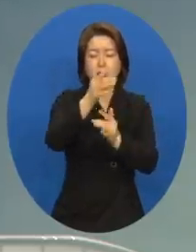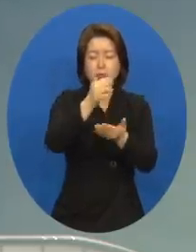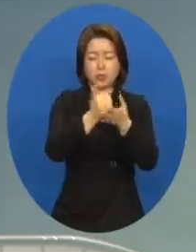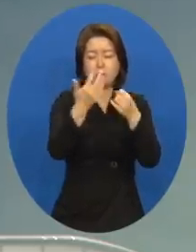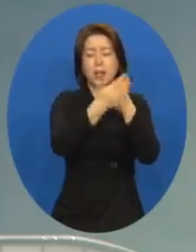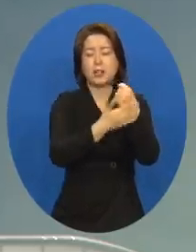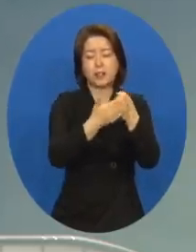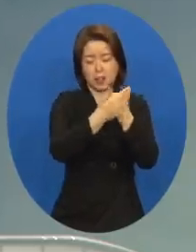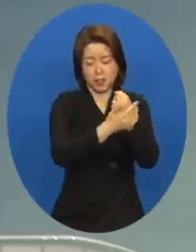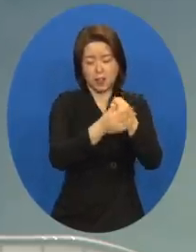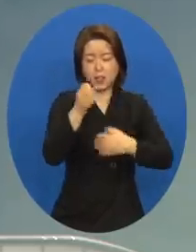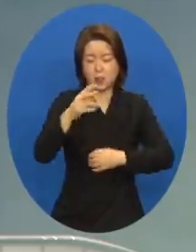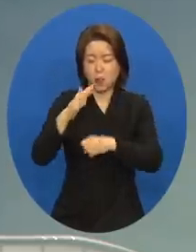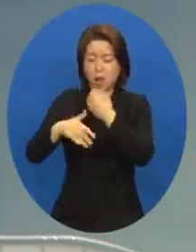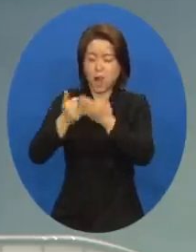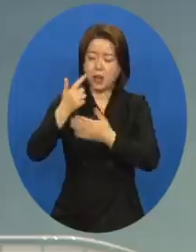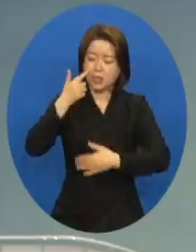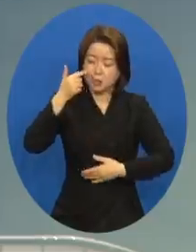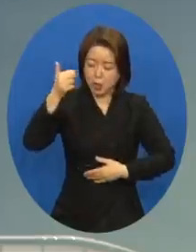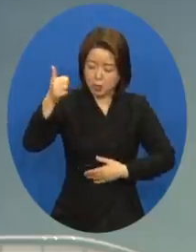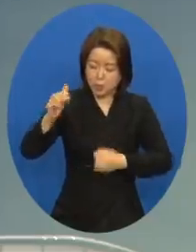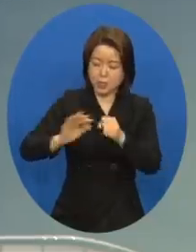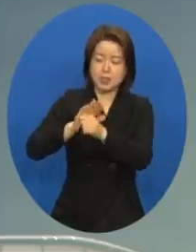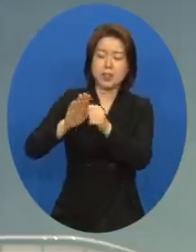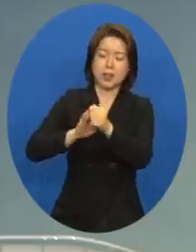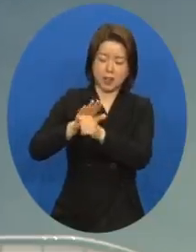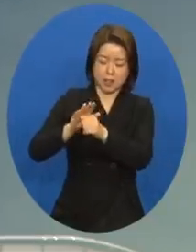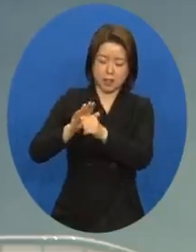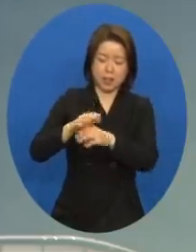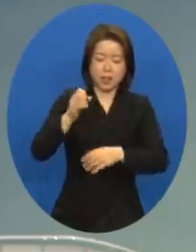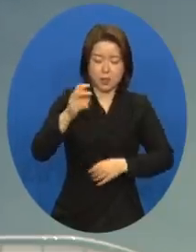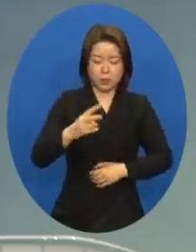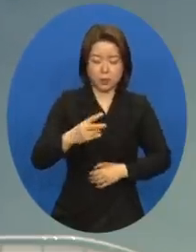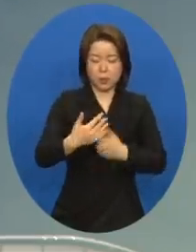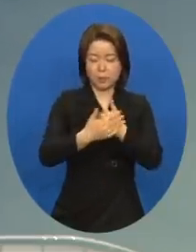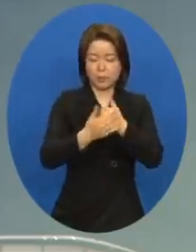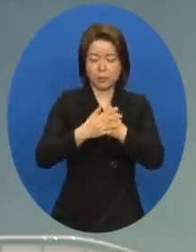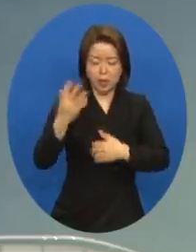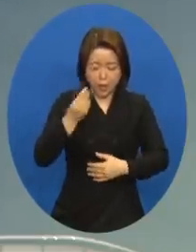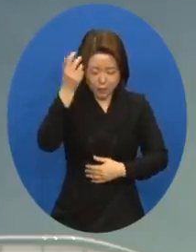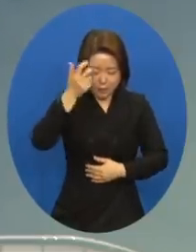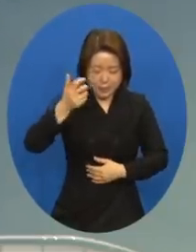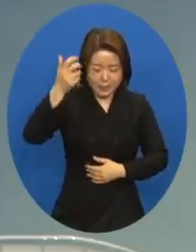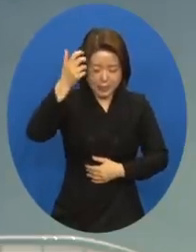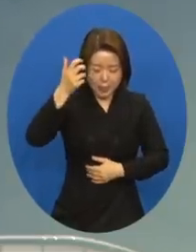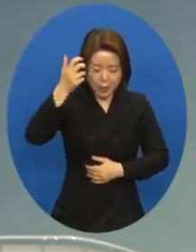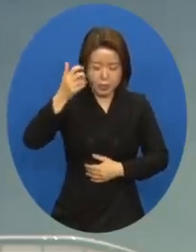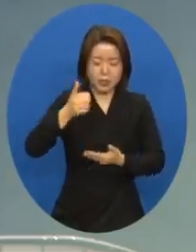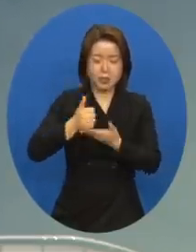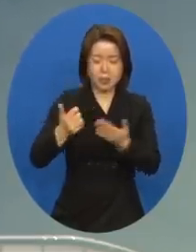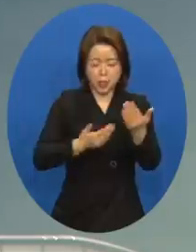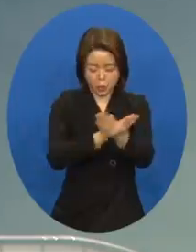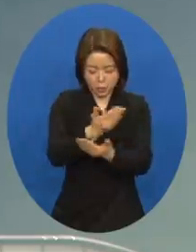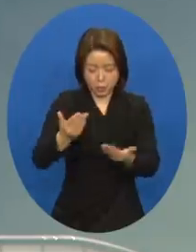은혜와 하나님 아버지의 사랑하심과 보혜사 성령의